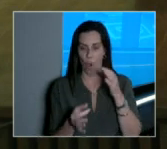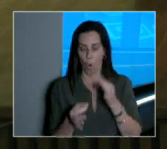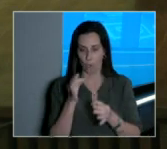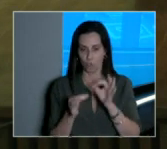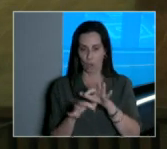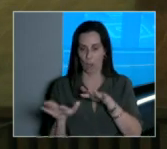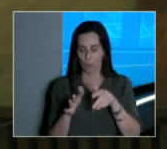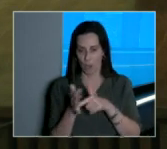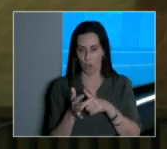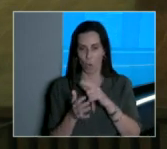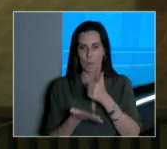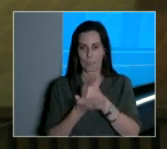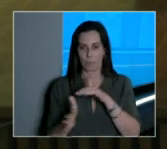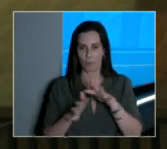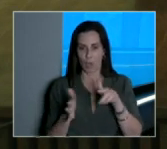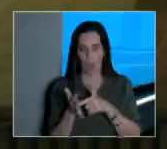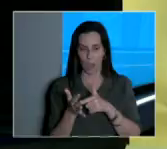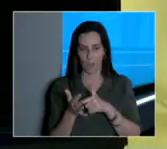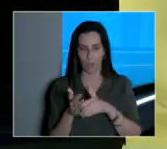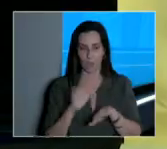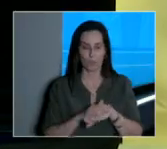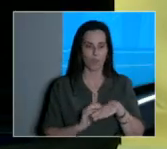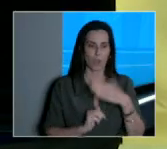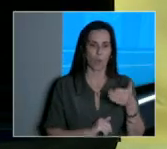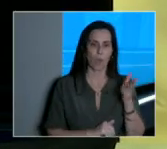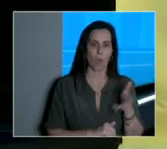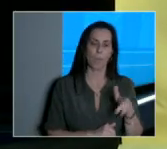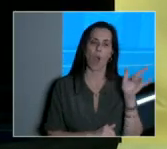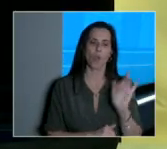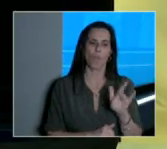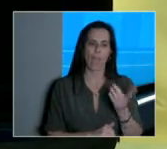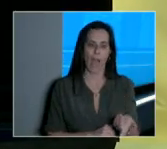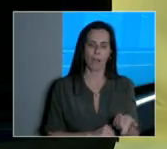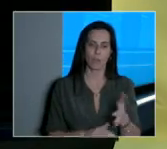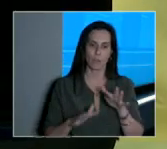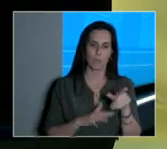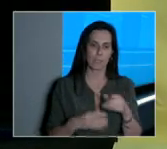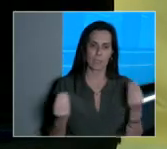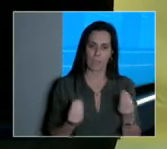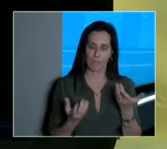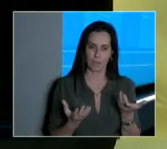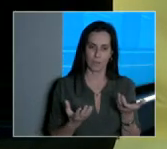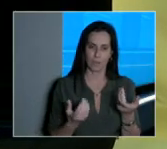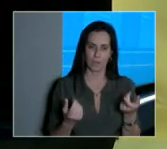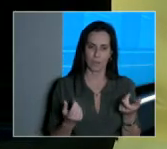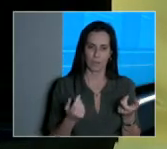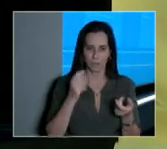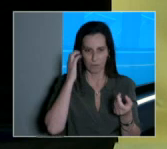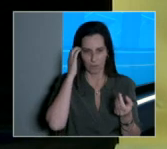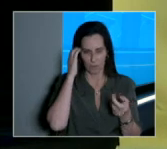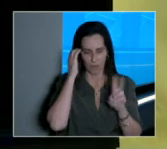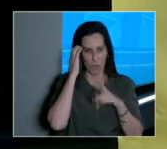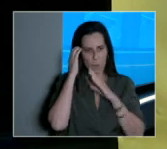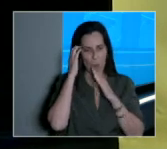של הממשלה, הוא זה שמייצג אותה בערכאות, ומצד השני הוא גם התובע הכללי. וזה דבר מבחינה מובנית, הדבר